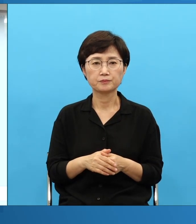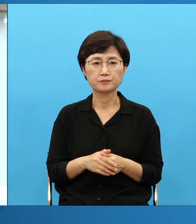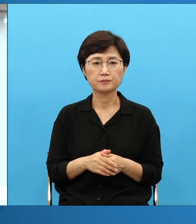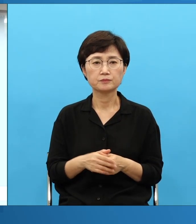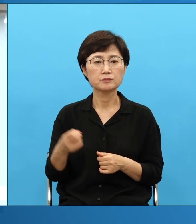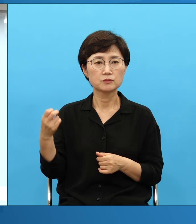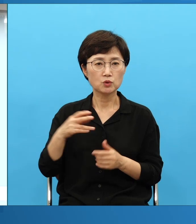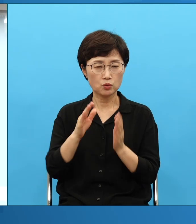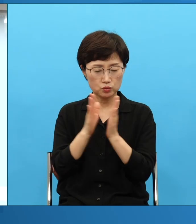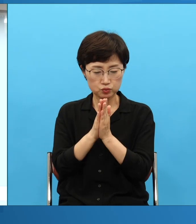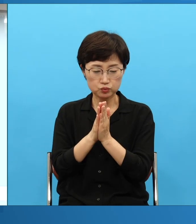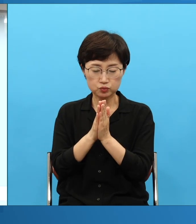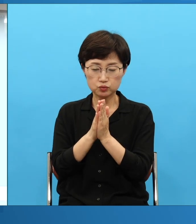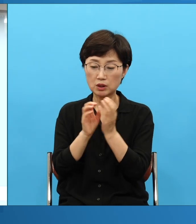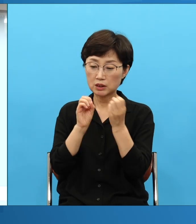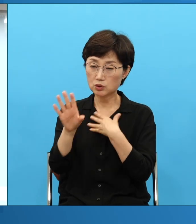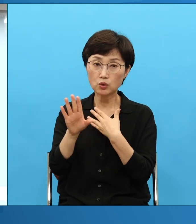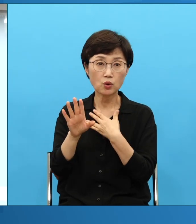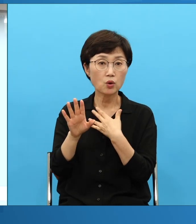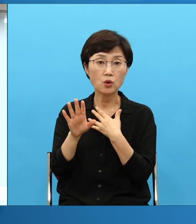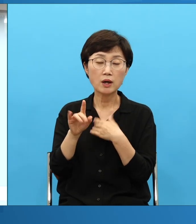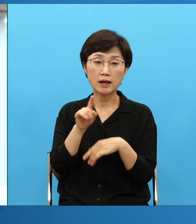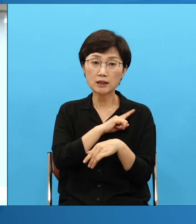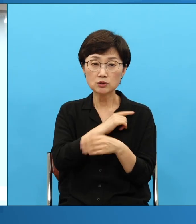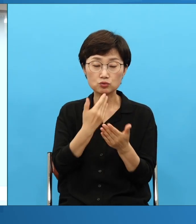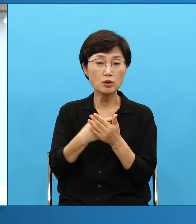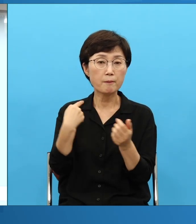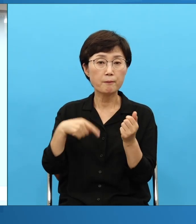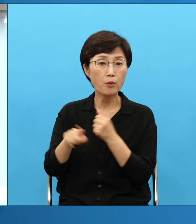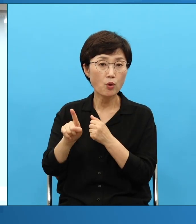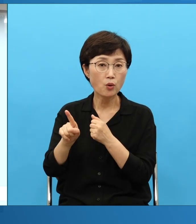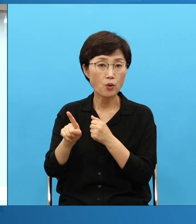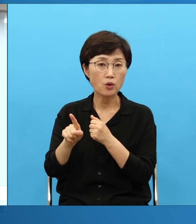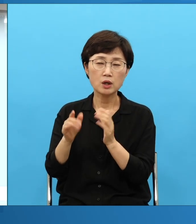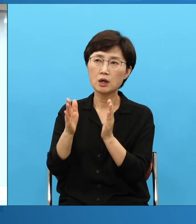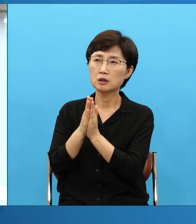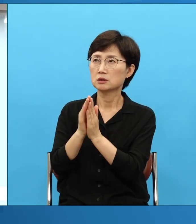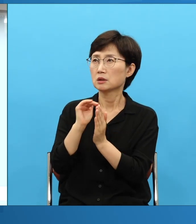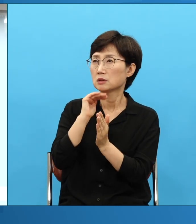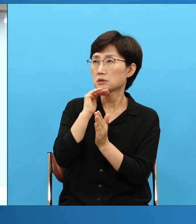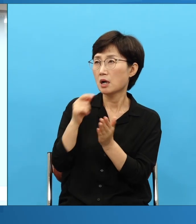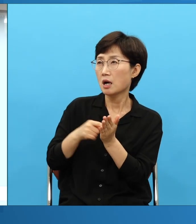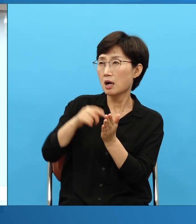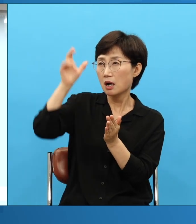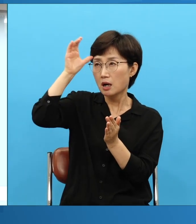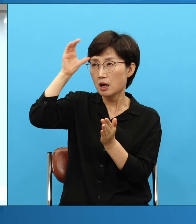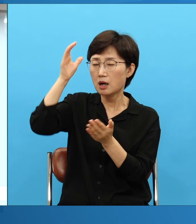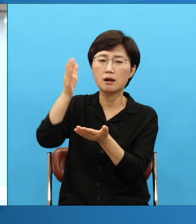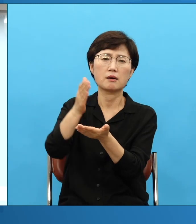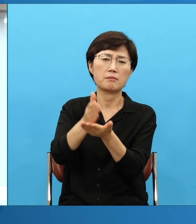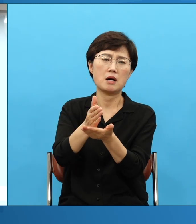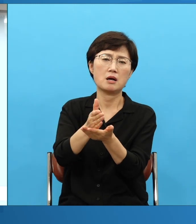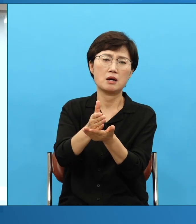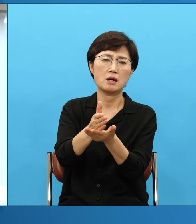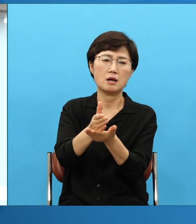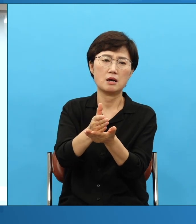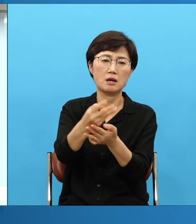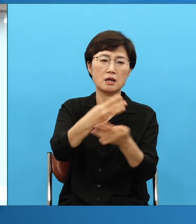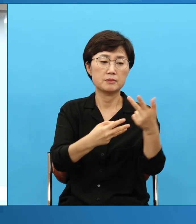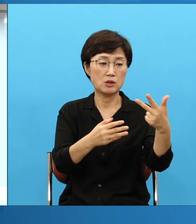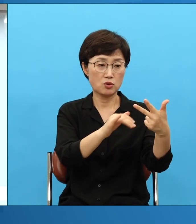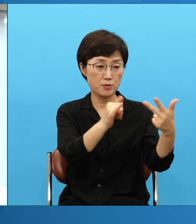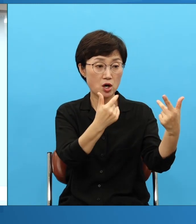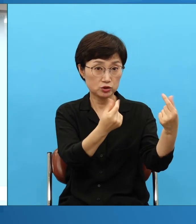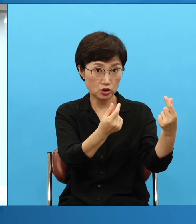또 응답받는 기도의 가장 중요한 키는 응답을 너무 기다리지 않는 것이라며 랩넌트